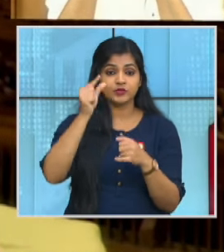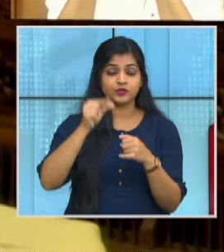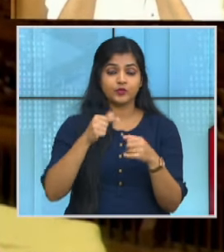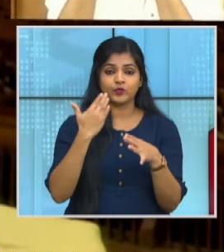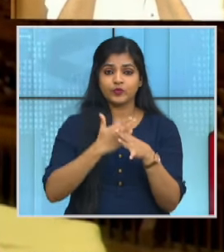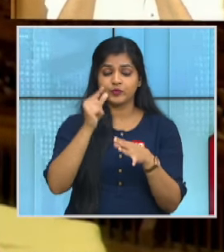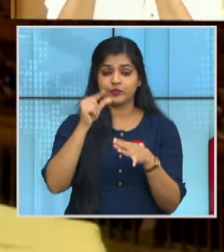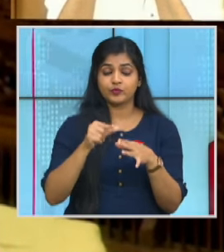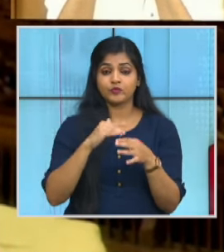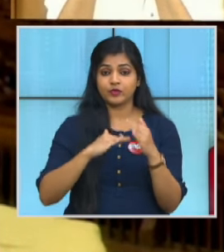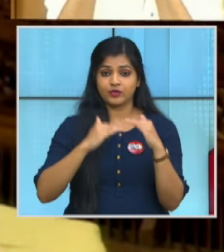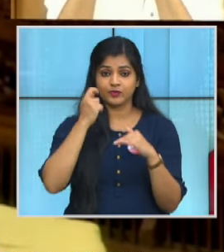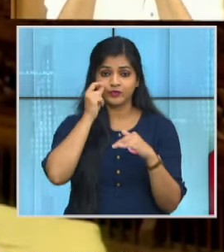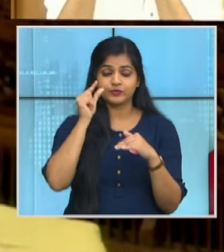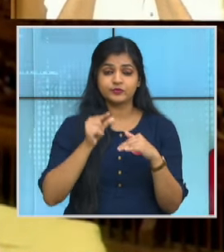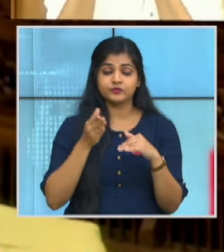ബഹുമാന്യായ വ്യക്തി നമ്മുടെ